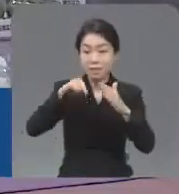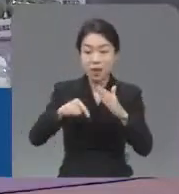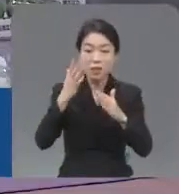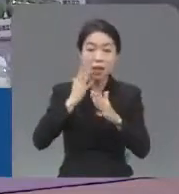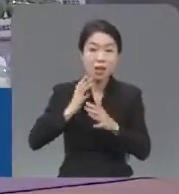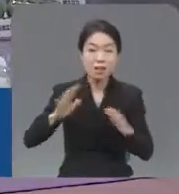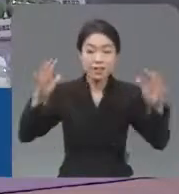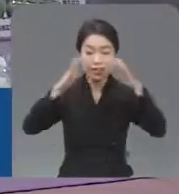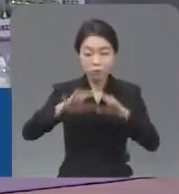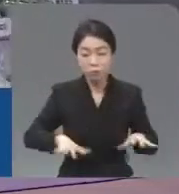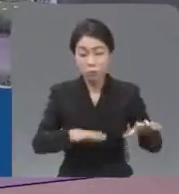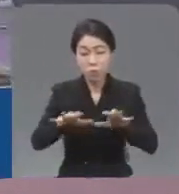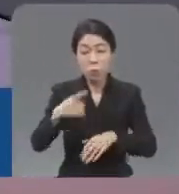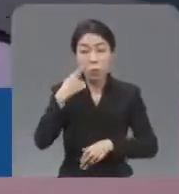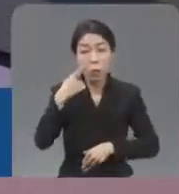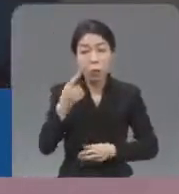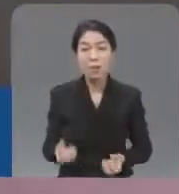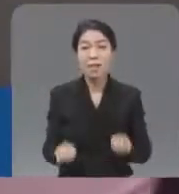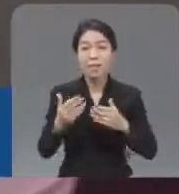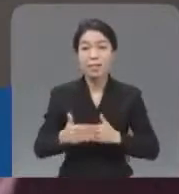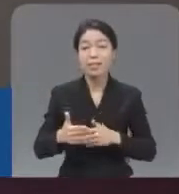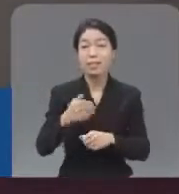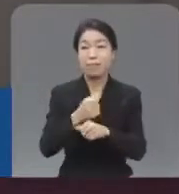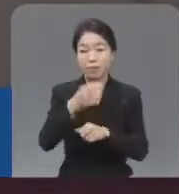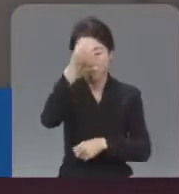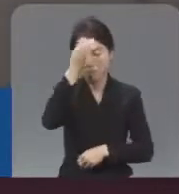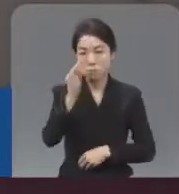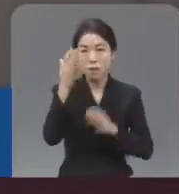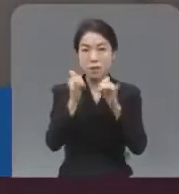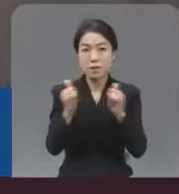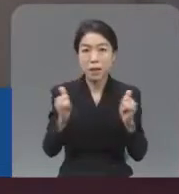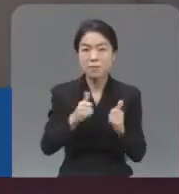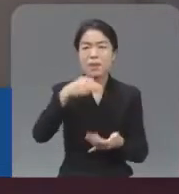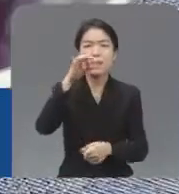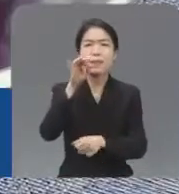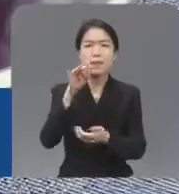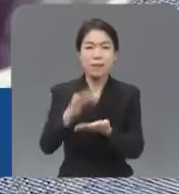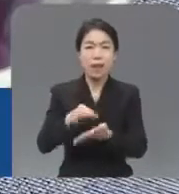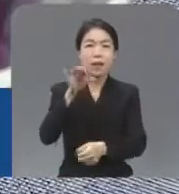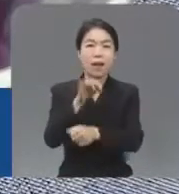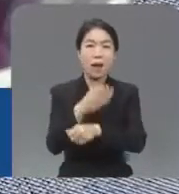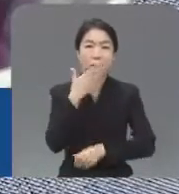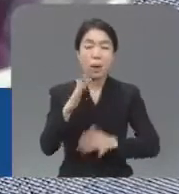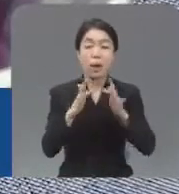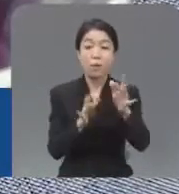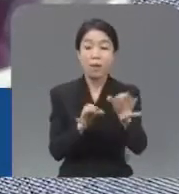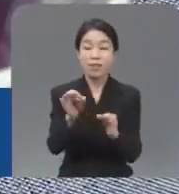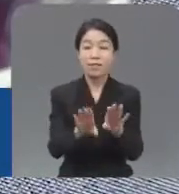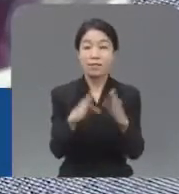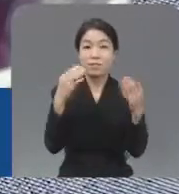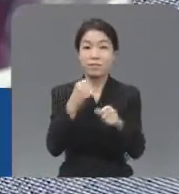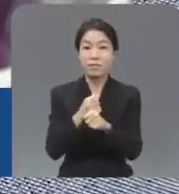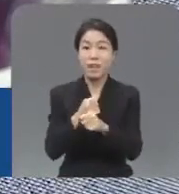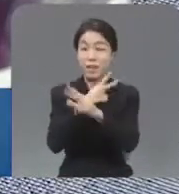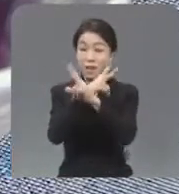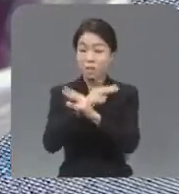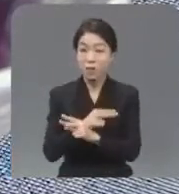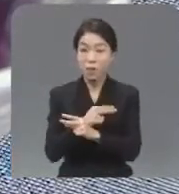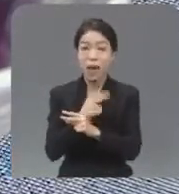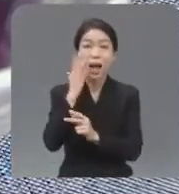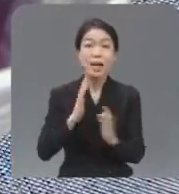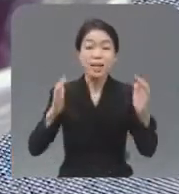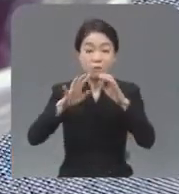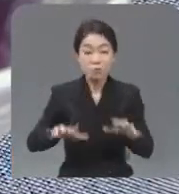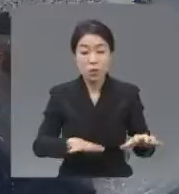담그는 행사 등이 진행됩니다. 또 명인들의 김치를 싼 값에 살 수 있는 온라인 시장이 열리며 비대면으로 김치를